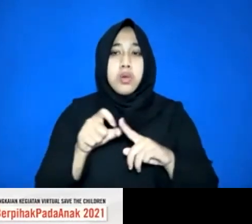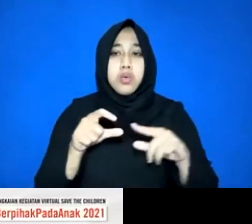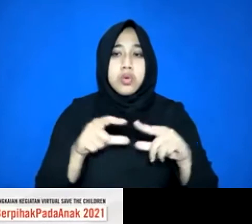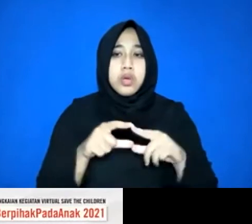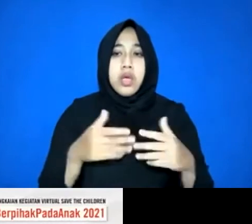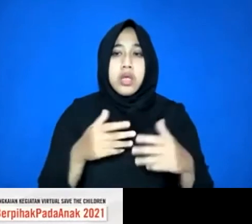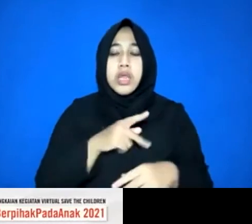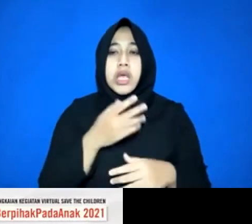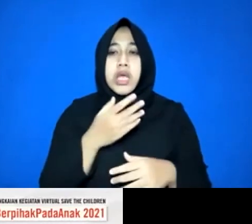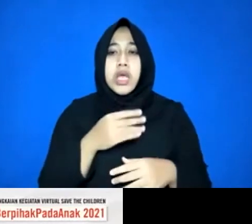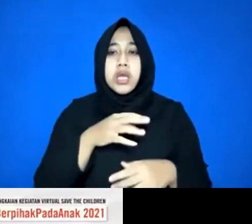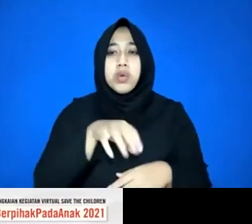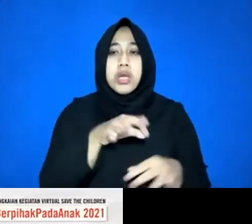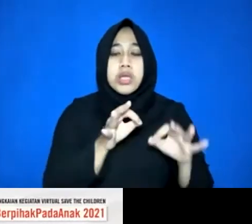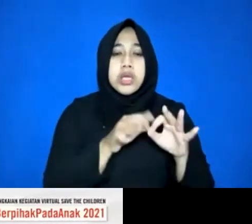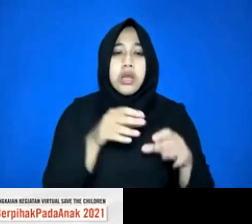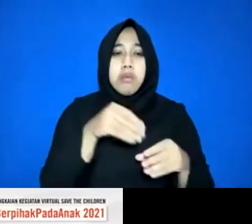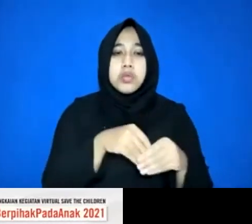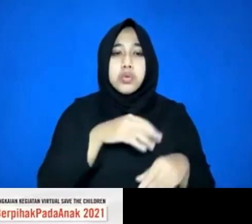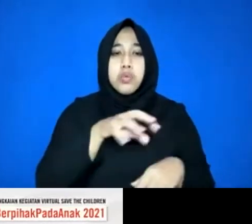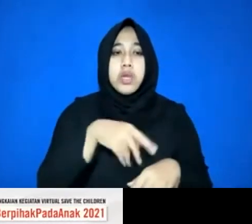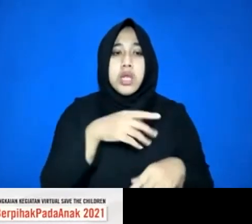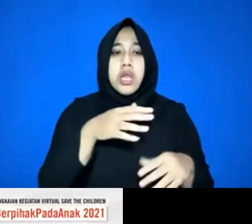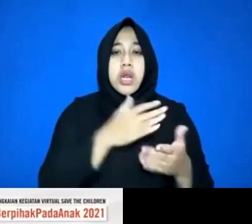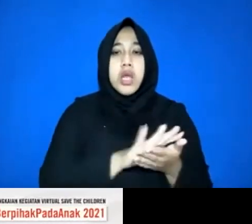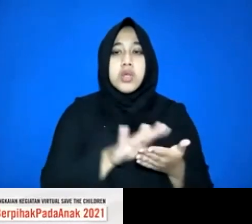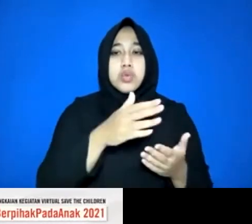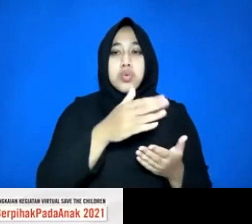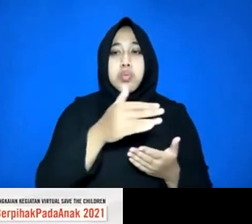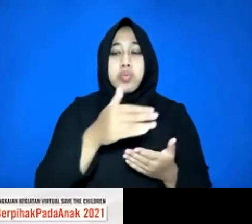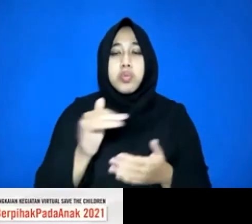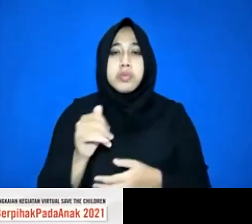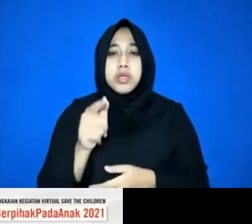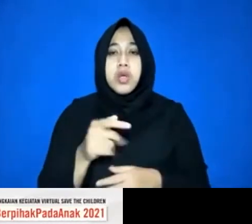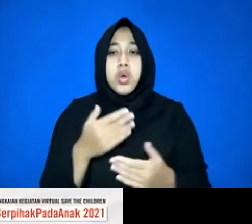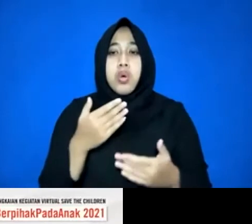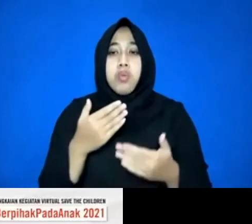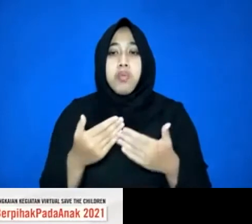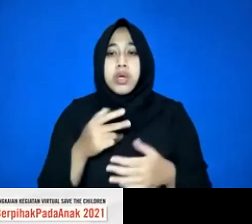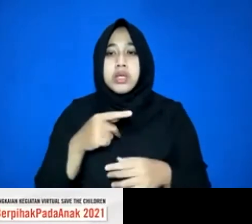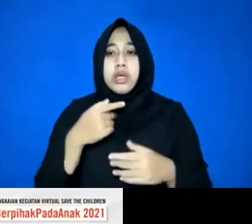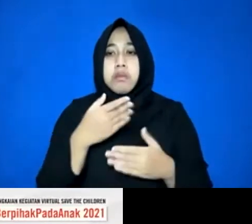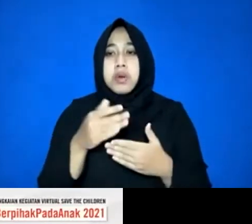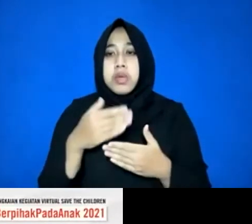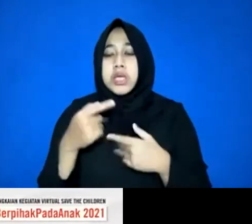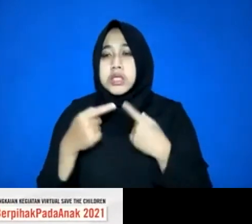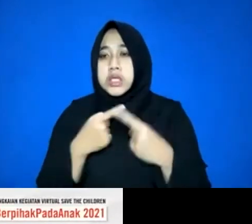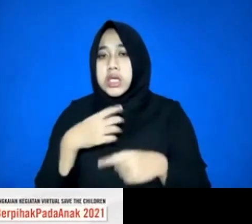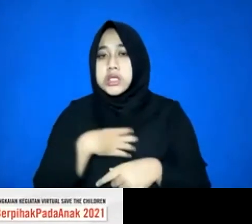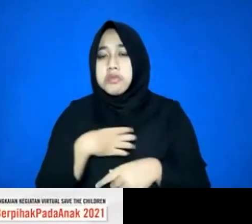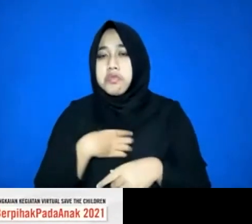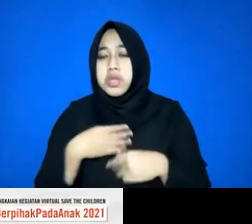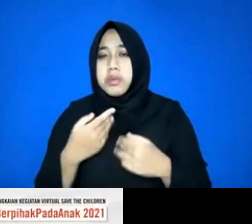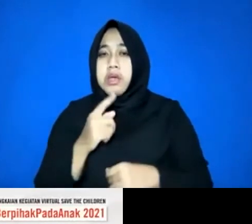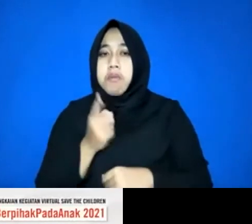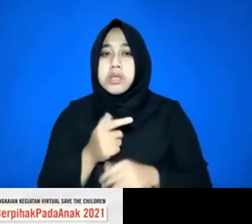di wilayah-wilayah terdekat yang masuk wilayah itu kita dikumpulin Mbak. Jadi seperti itu. Jadi mungkin kita sharingnya itu sifatnya yang masih